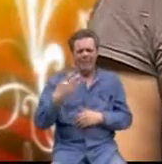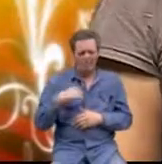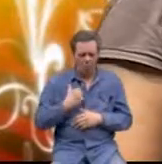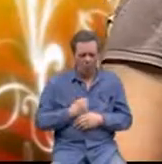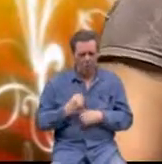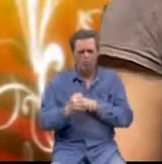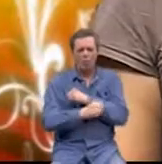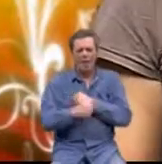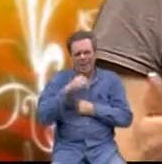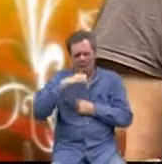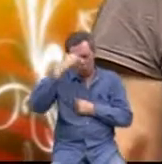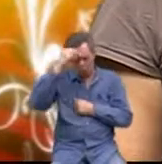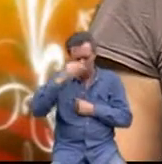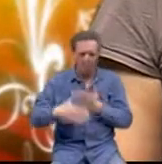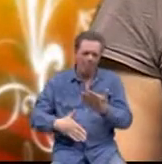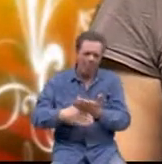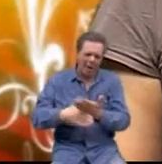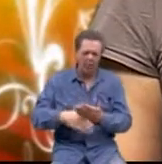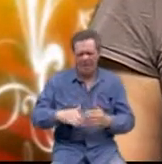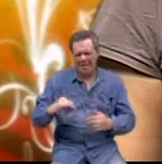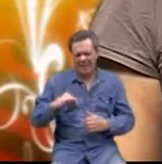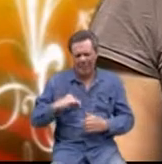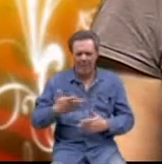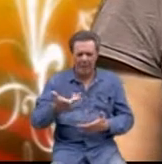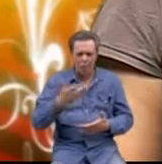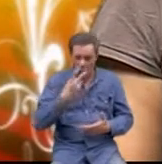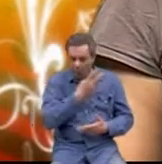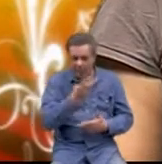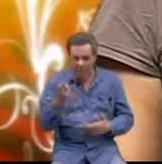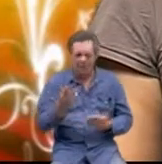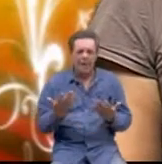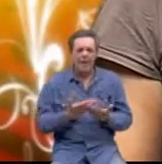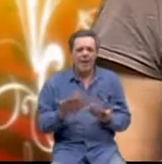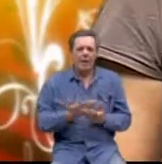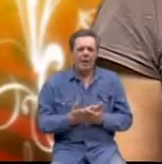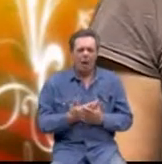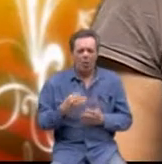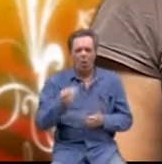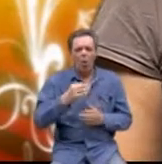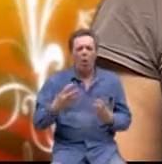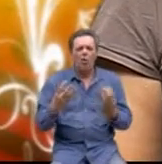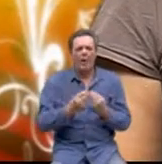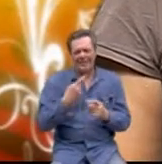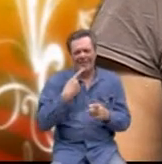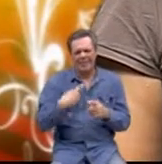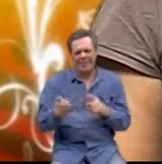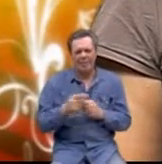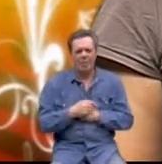1999. Studenti i stručnjaci pomagačkih različitih zanimanja su zapravo vidjeli kako u lokalnoj zajednici